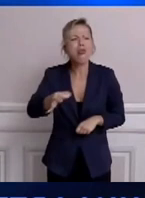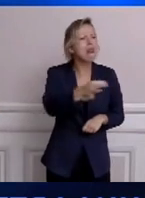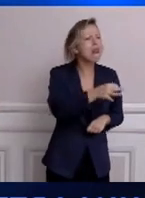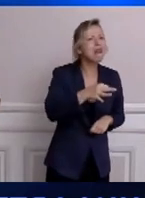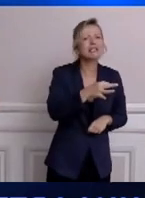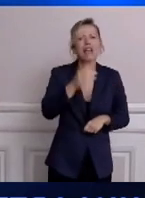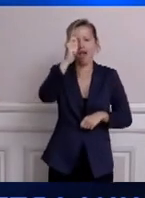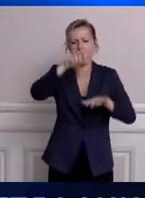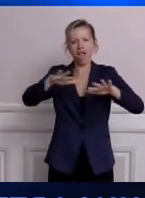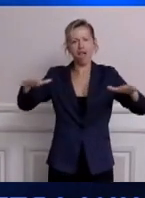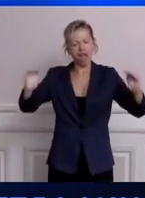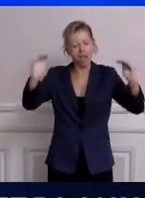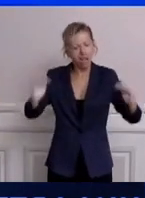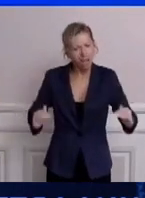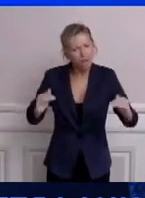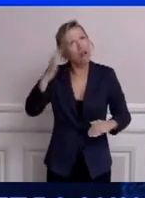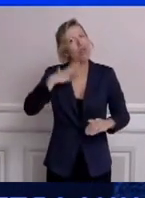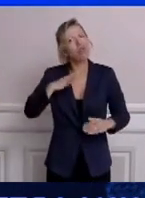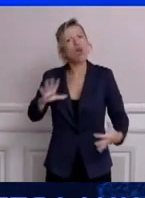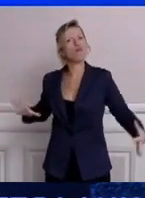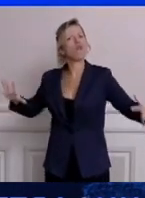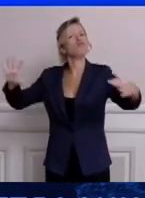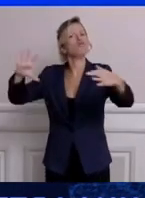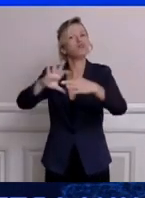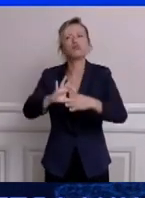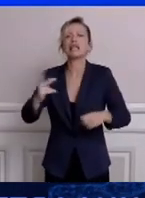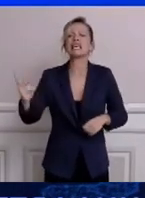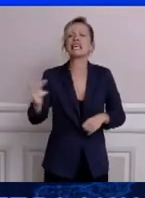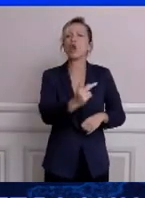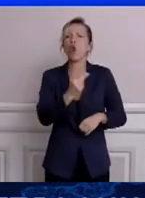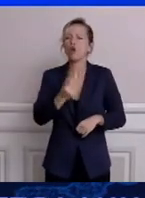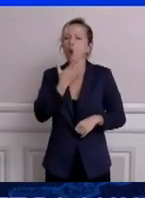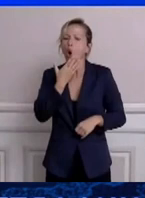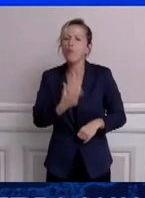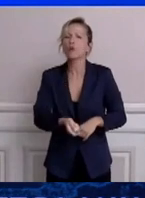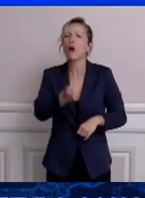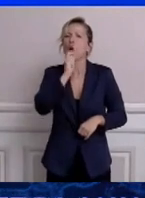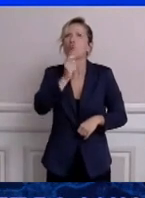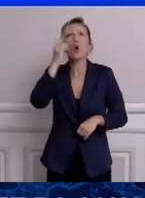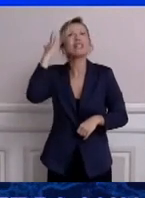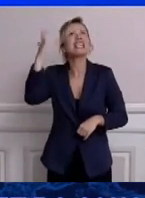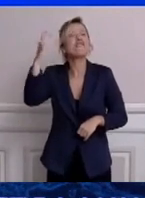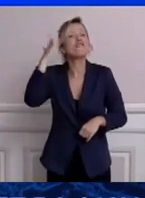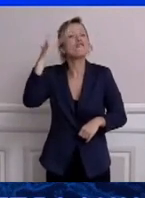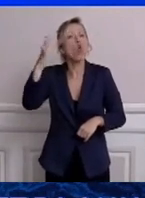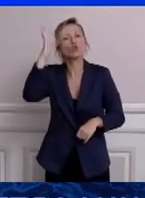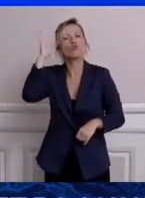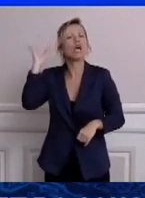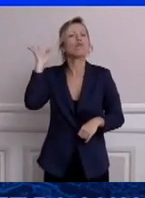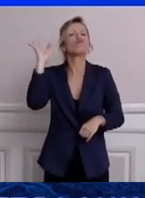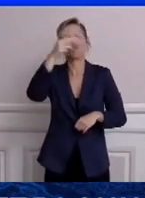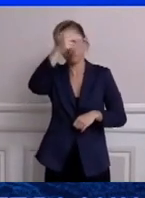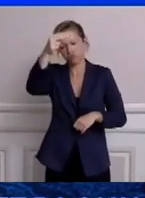πόλοι που θα προωθούν την κοινωνική συνοχή με πολιτικές οι οποίες θα διαπερνούν όλα τα